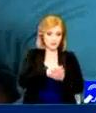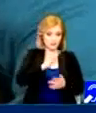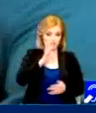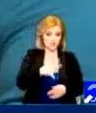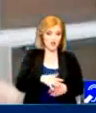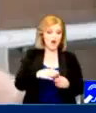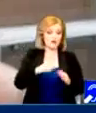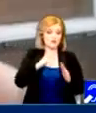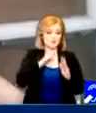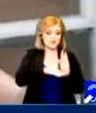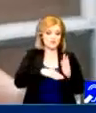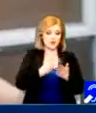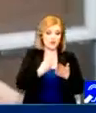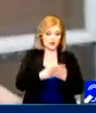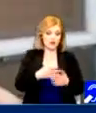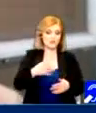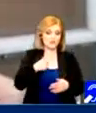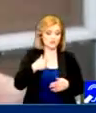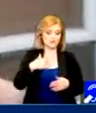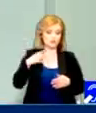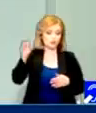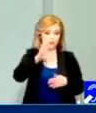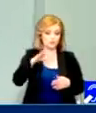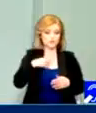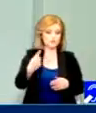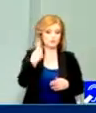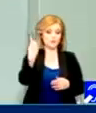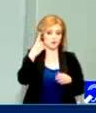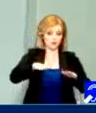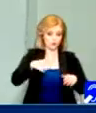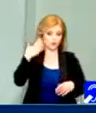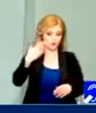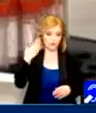primul loc în Europa la mortalitatea din cauza rujeolei. Este una dintre bolile care pot